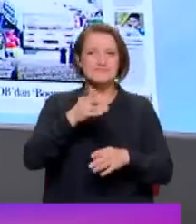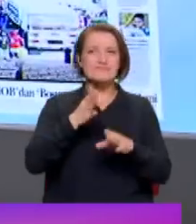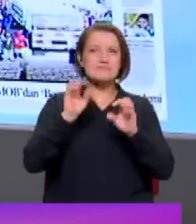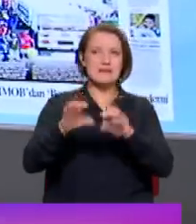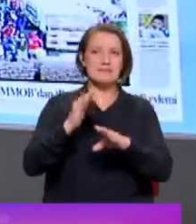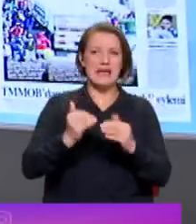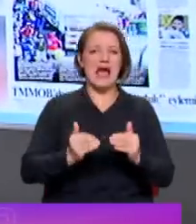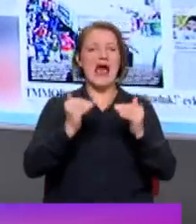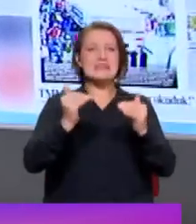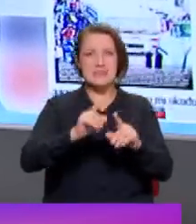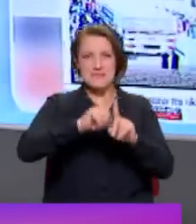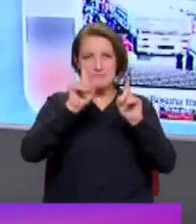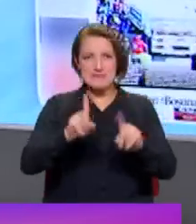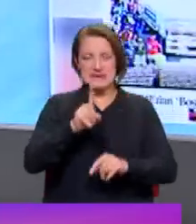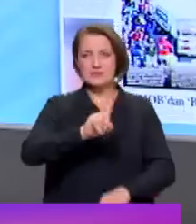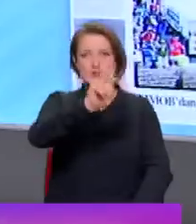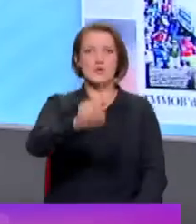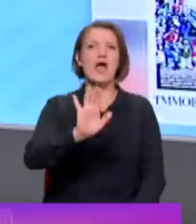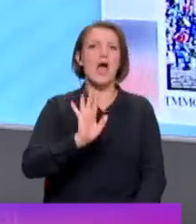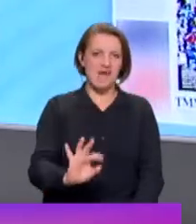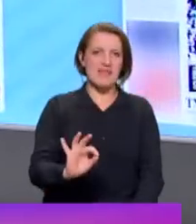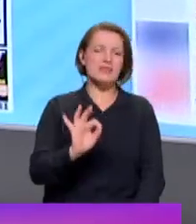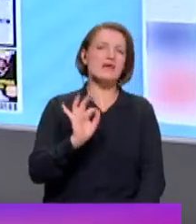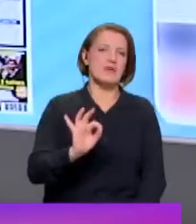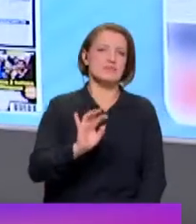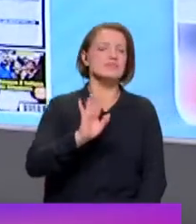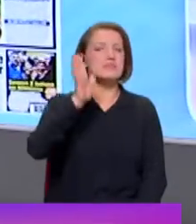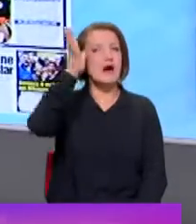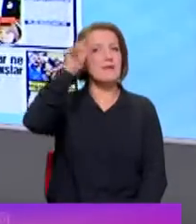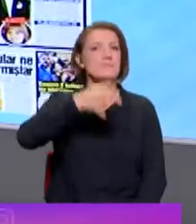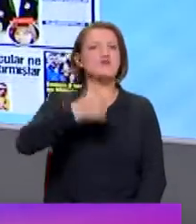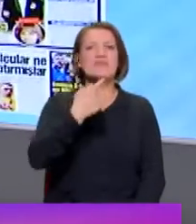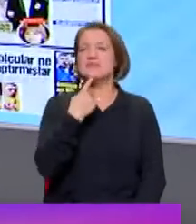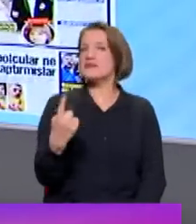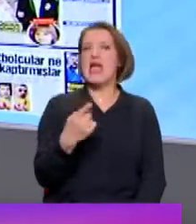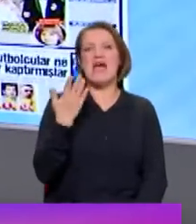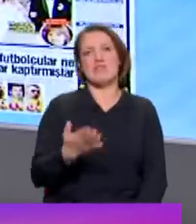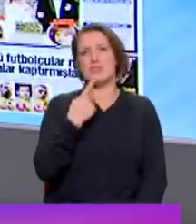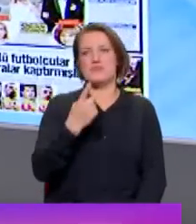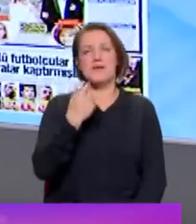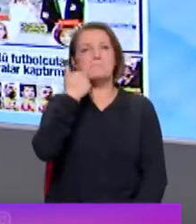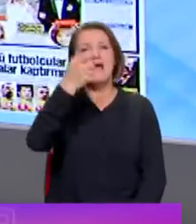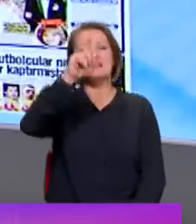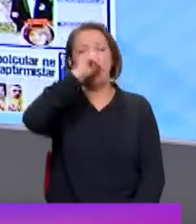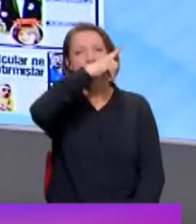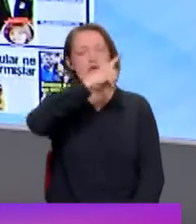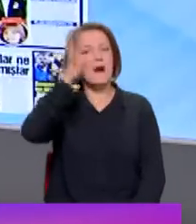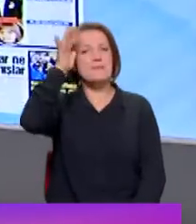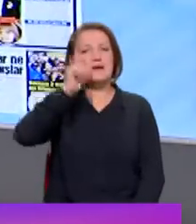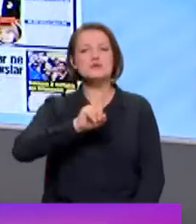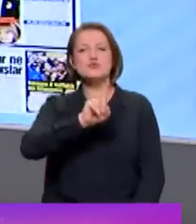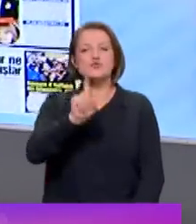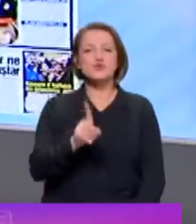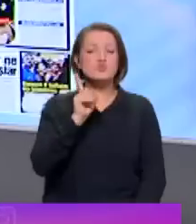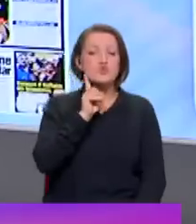soruldu ertelemeli mi diye soruldu evet ertelemeli dedi Biden sonrasında Beyaz Saray yazılı bir açıklama yaptı biden'ın soruyu